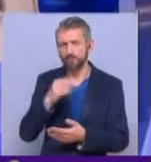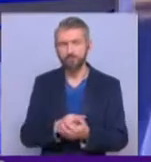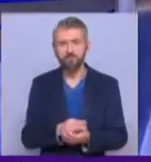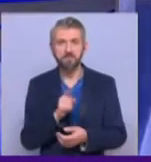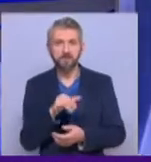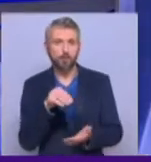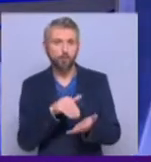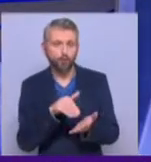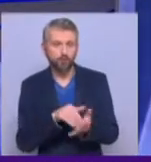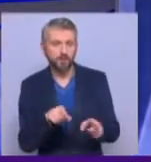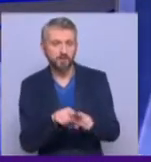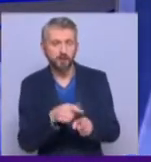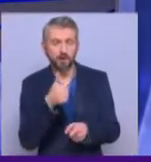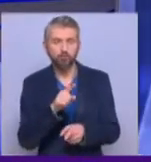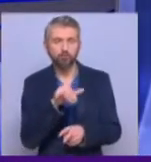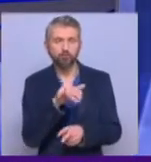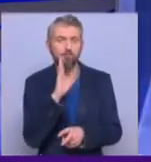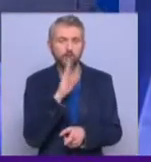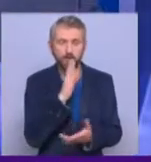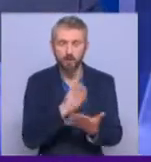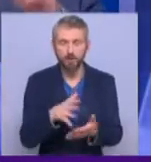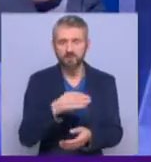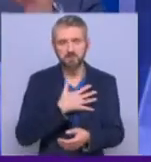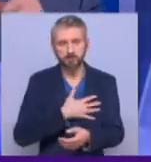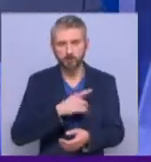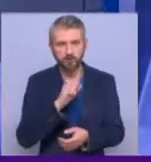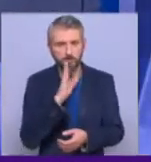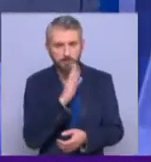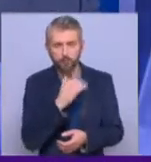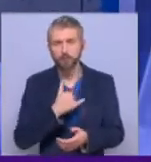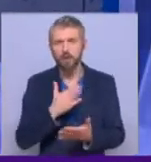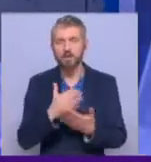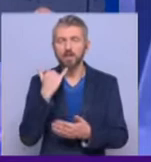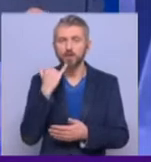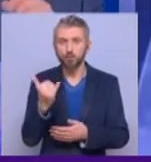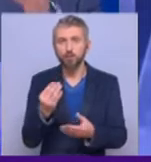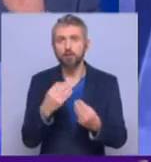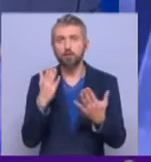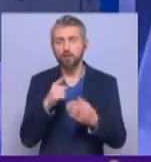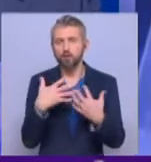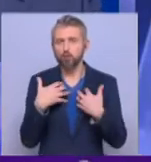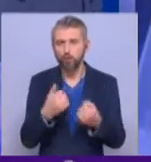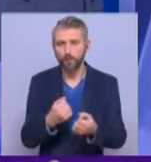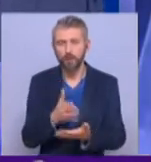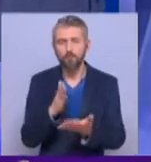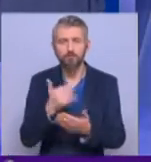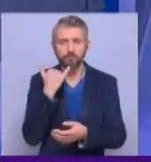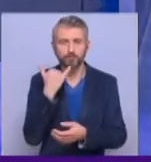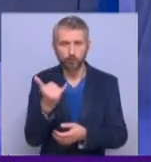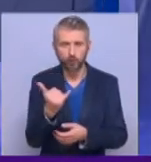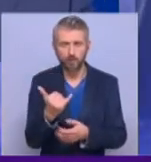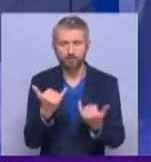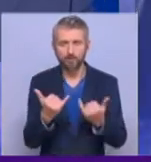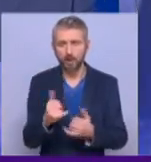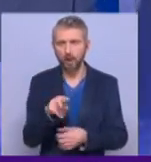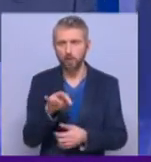не коштує стільки, хорошо, що мама в нього є, ми всі переживаємо за неї. У нас є телефонний дзвінок, дай Бог їй здоров'я. Ми маємо телефонний дзвінок на цей момент.